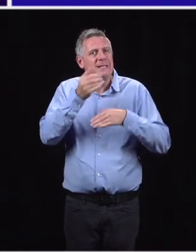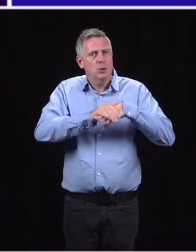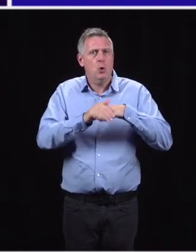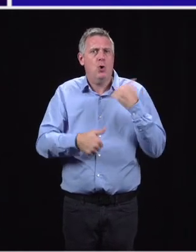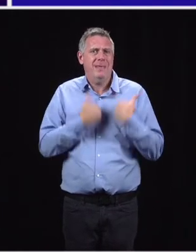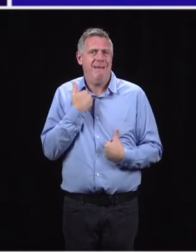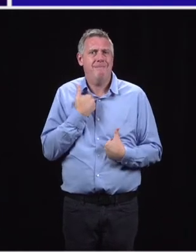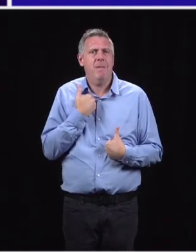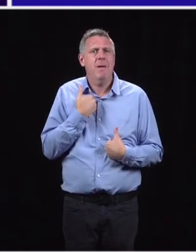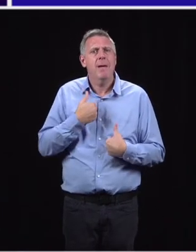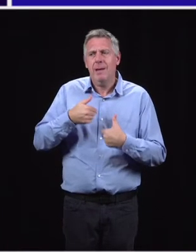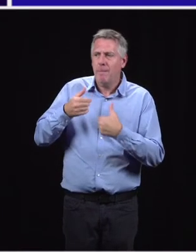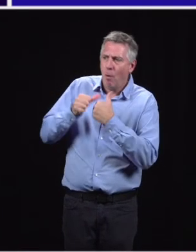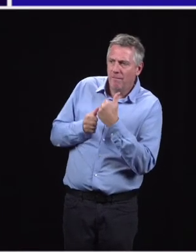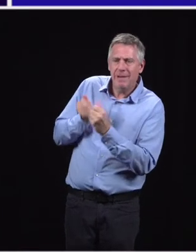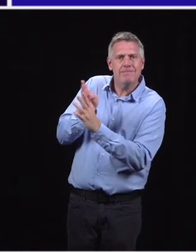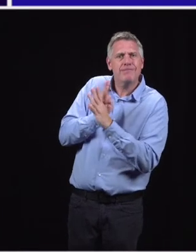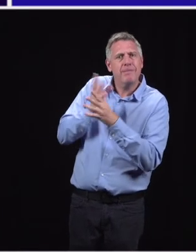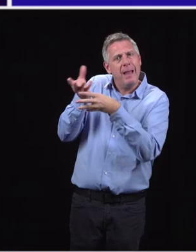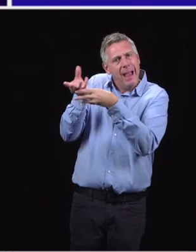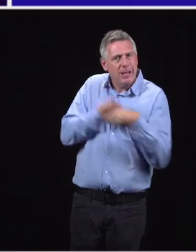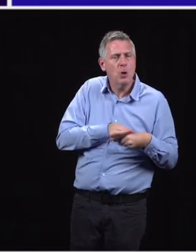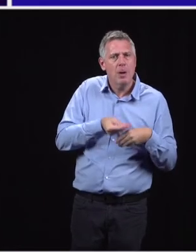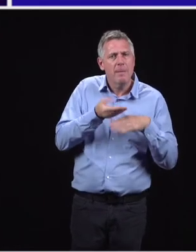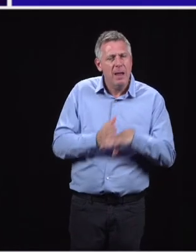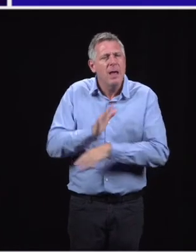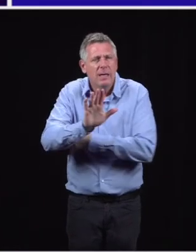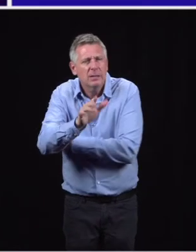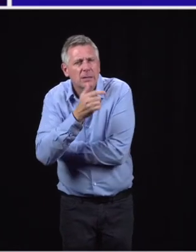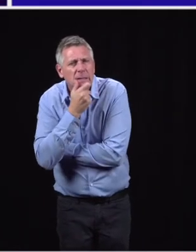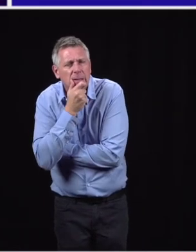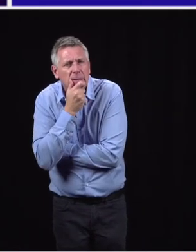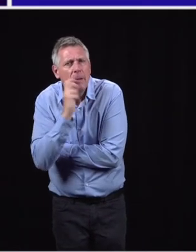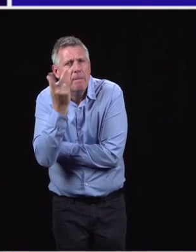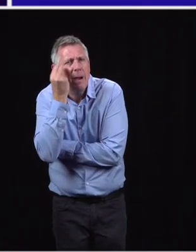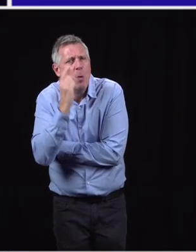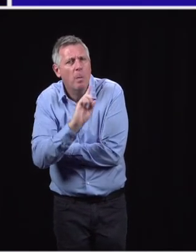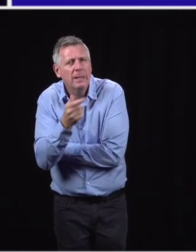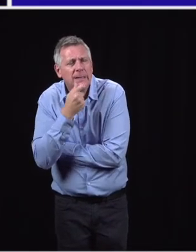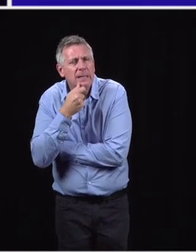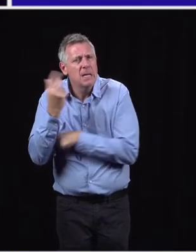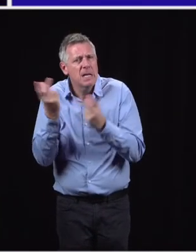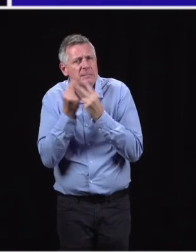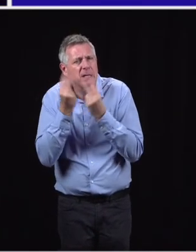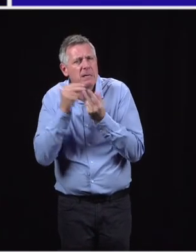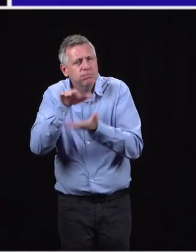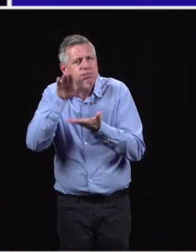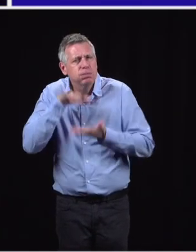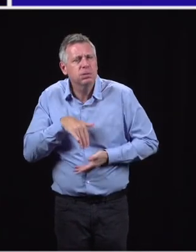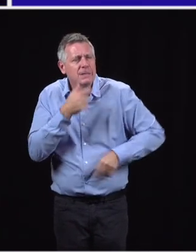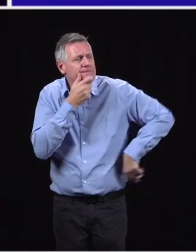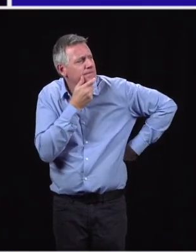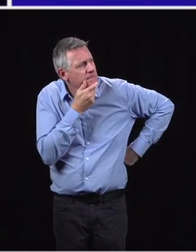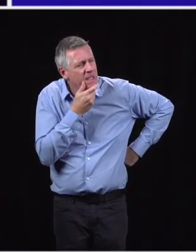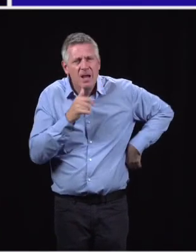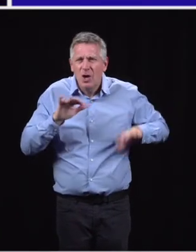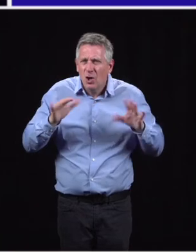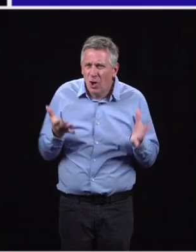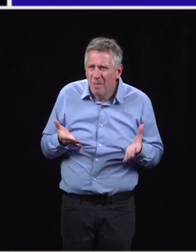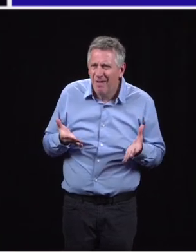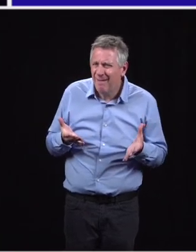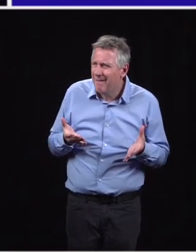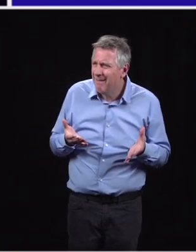prêts à accueillir ce type de public mais alors attendez moi je ne comprends pas avec tout ce que vous venez de me raconter comment est-ce que vous arrivez à me dire